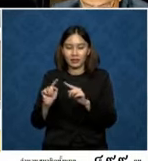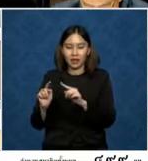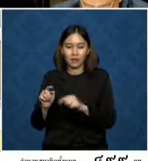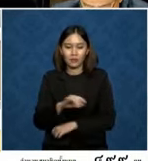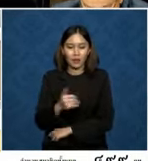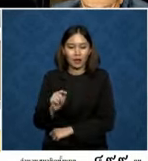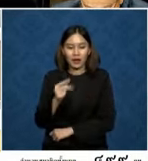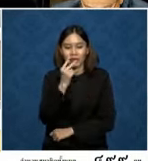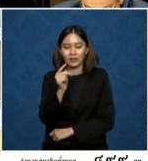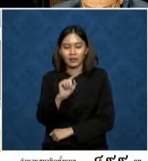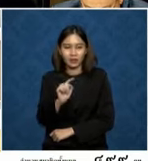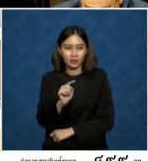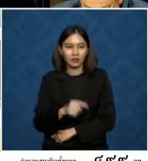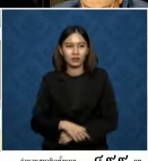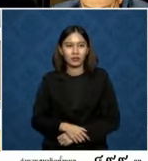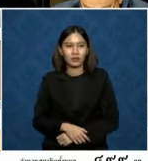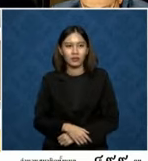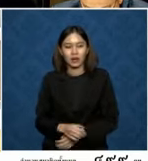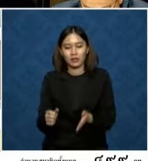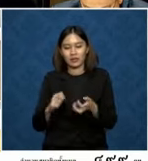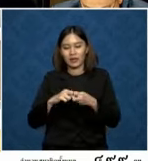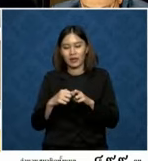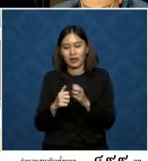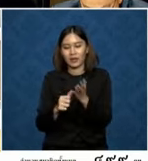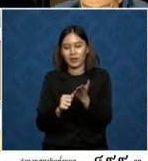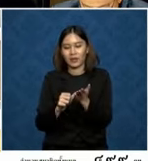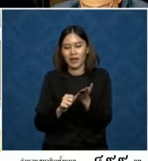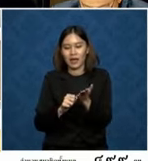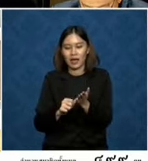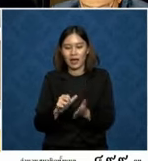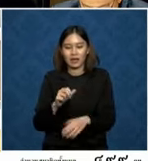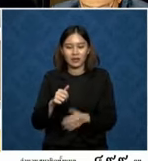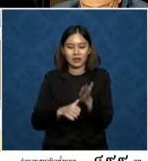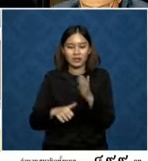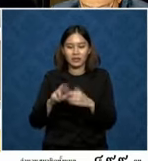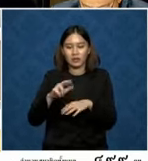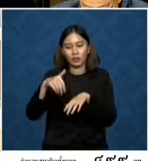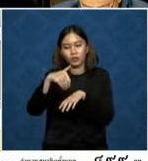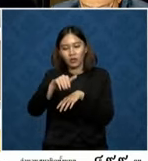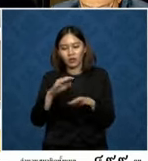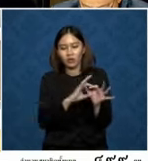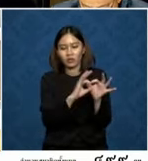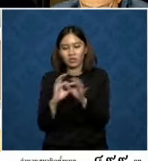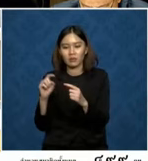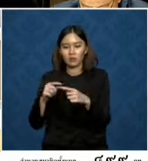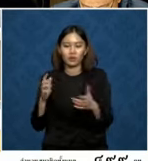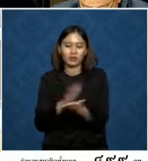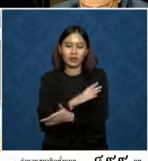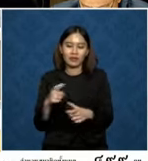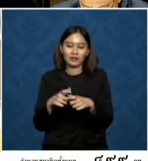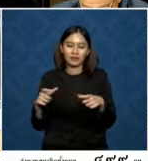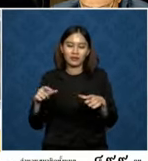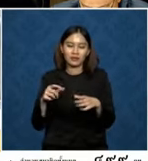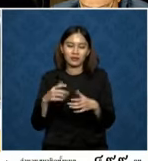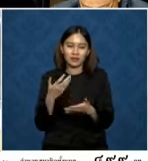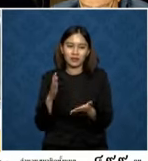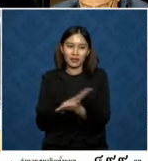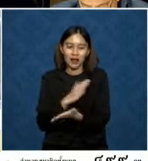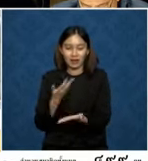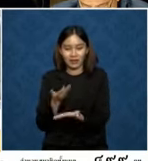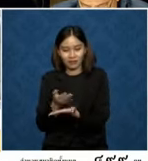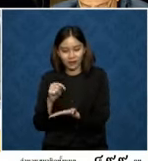เราก็จะเห็นว่าการแก้ไขปัญหาหนี้นอกระบบก็จะมาโยงกันในการใช้เช็